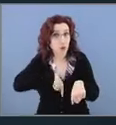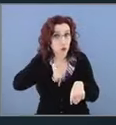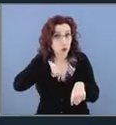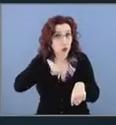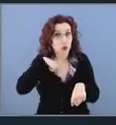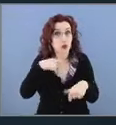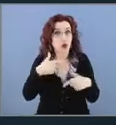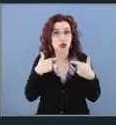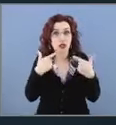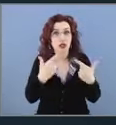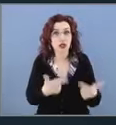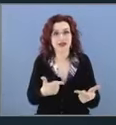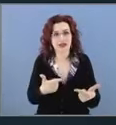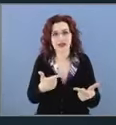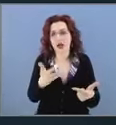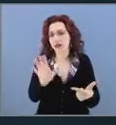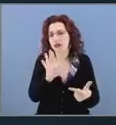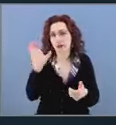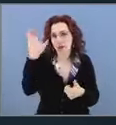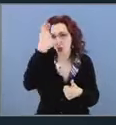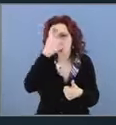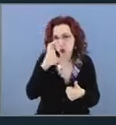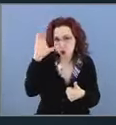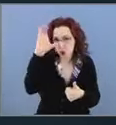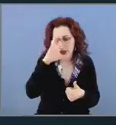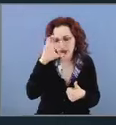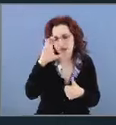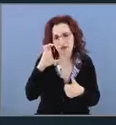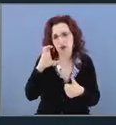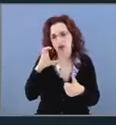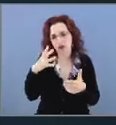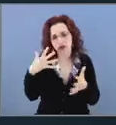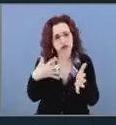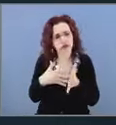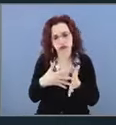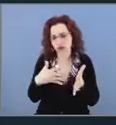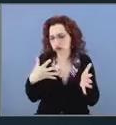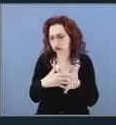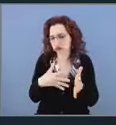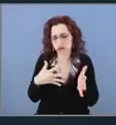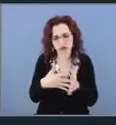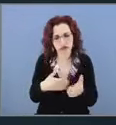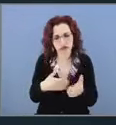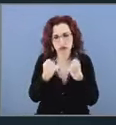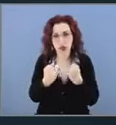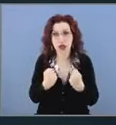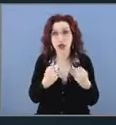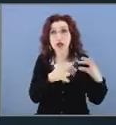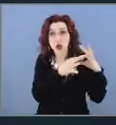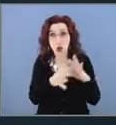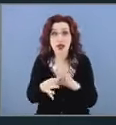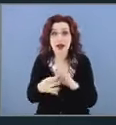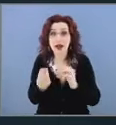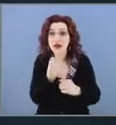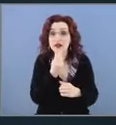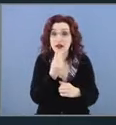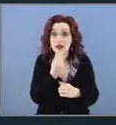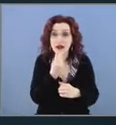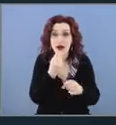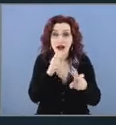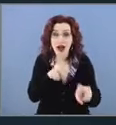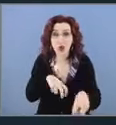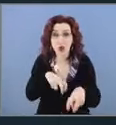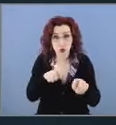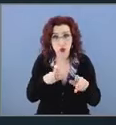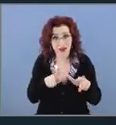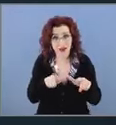ha sofferto moltissimo, su cui si basava gran parte dell'economia dell'agroindustria del Lazio. Perché è stato